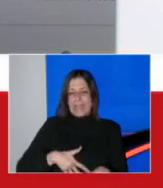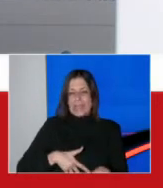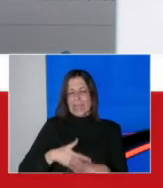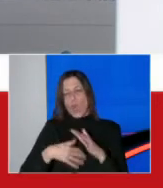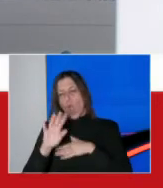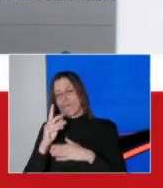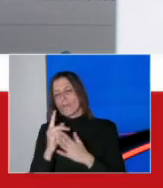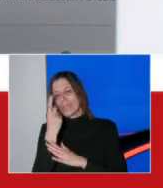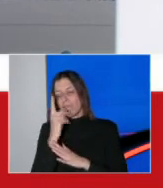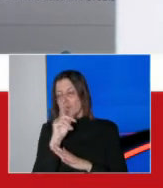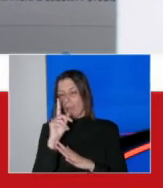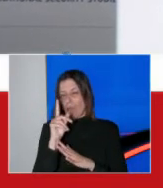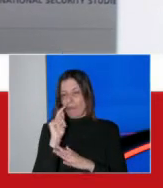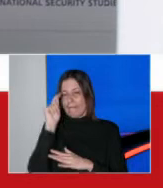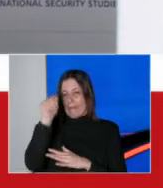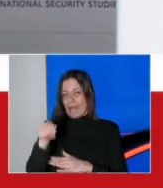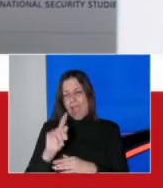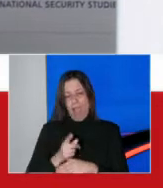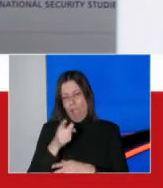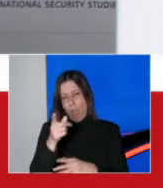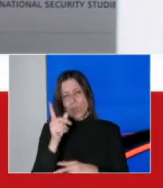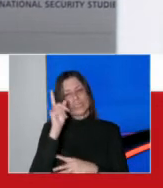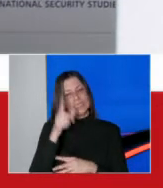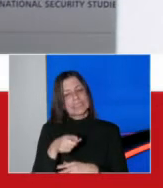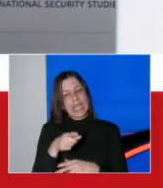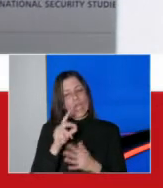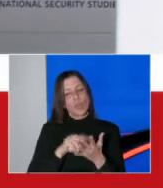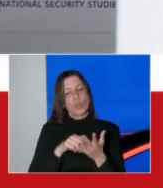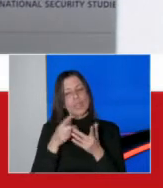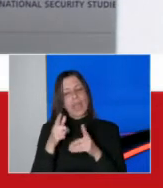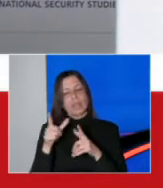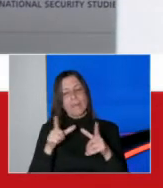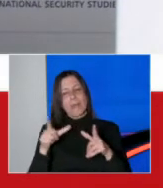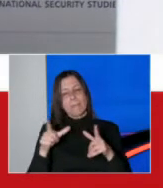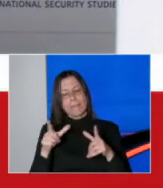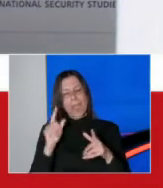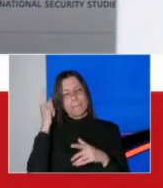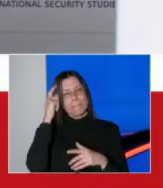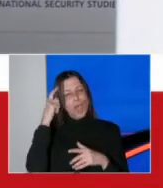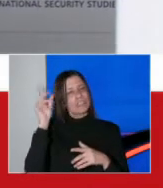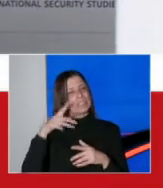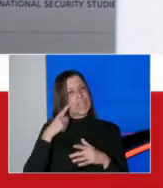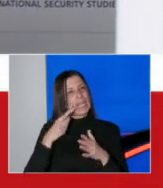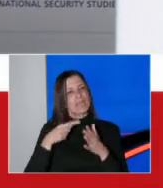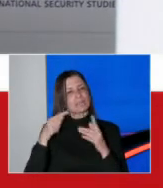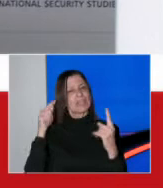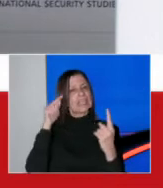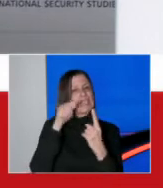המקרים לא יגיע רחוק. צריך את תמונת המפה בראש, צריך יעד, צריך